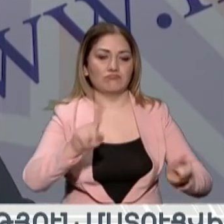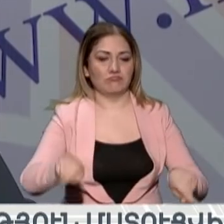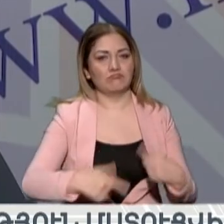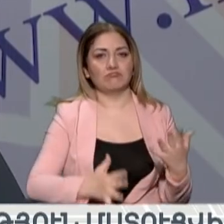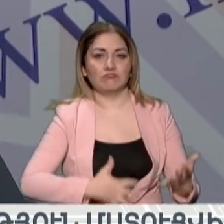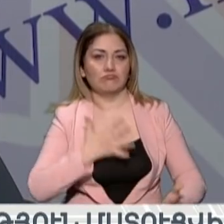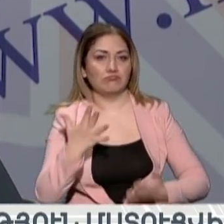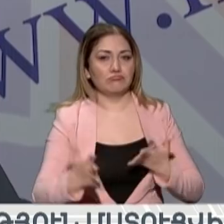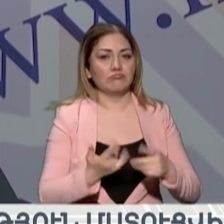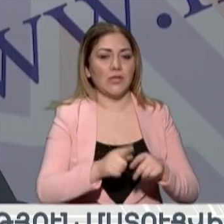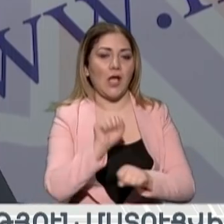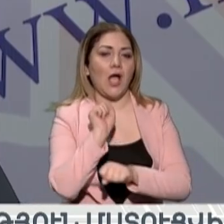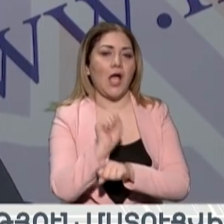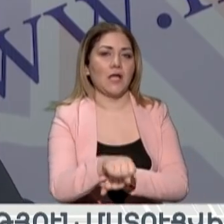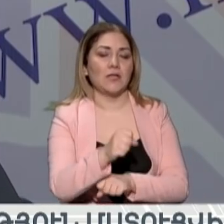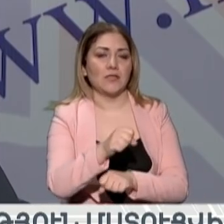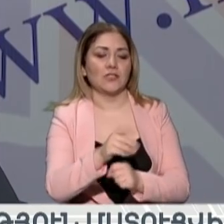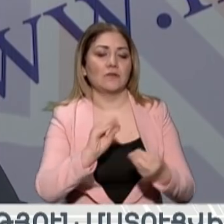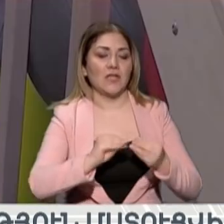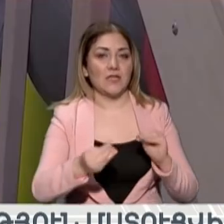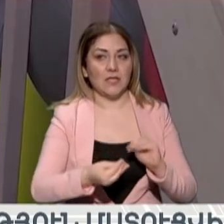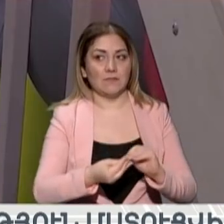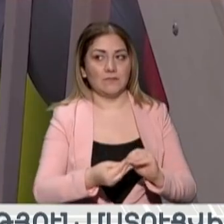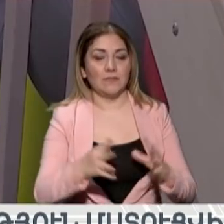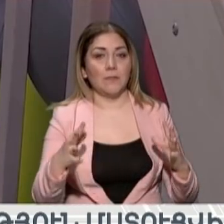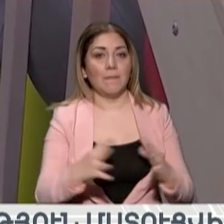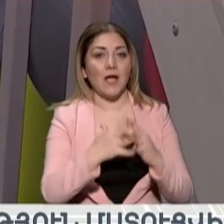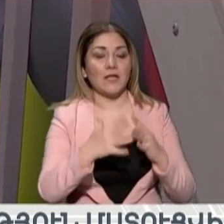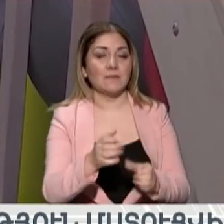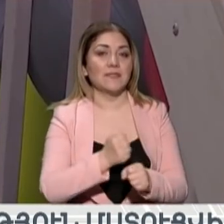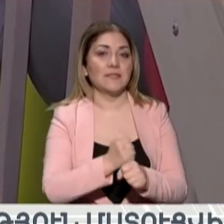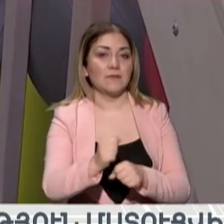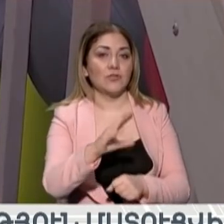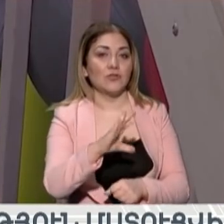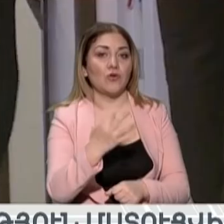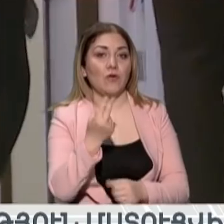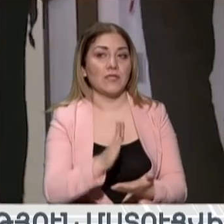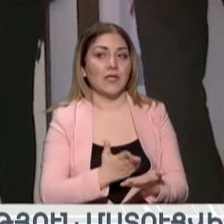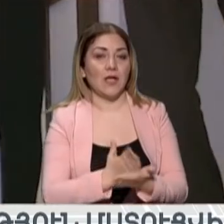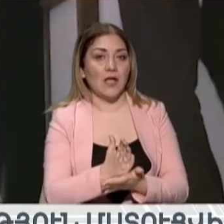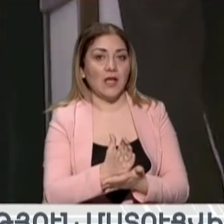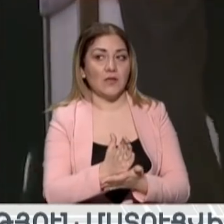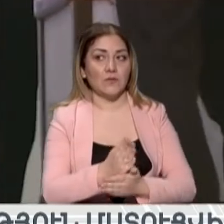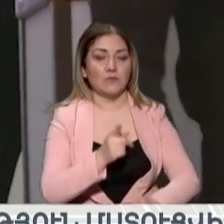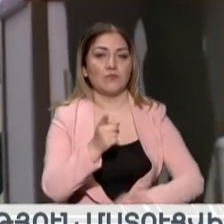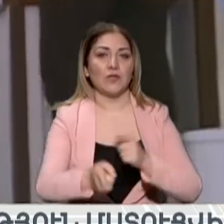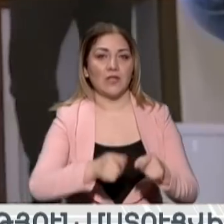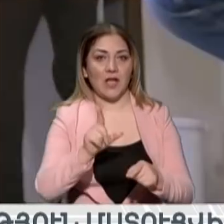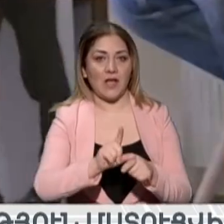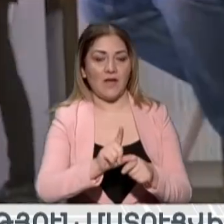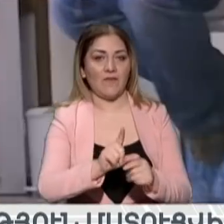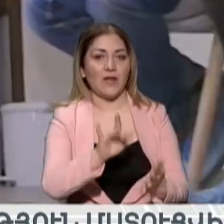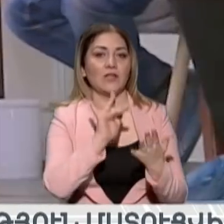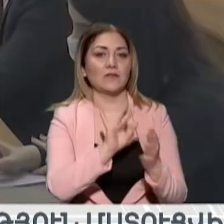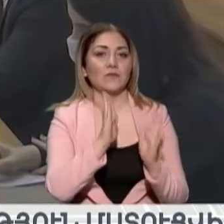գործել այնպես, որ նրանք հաղթահարեն այդ իրավիճակը։ Պատերազմը ստիպեց սոցիալական քաղաքականության վեկտորը դարձնել ավելի